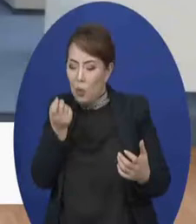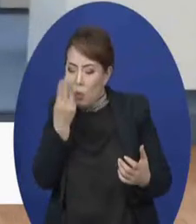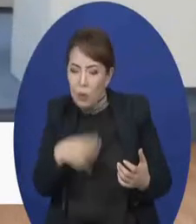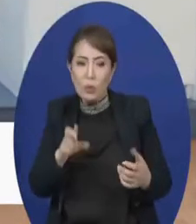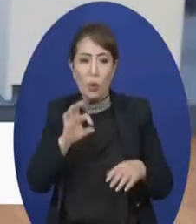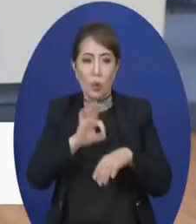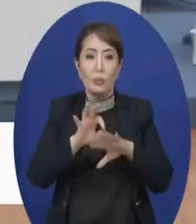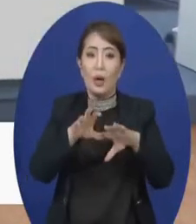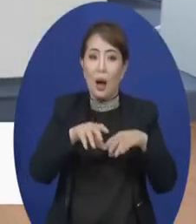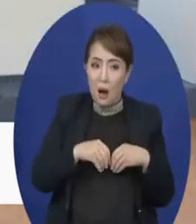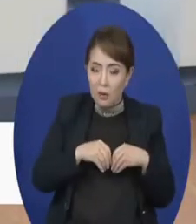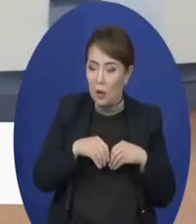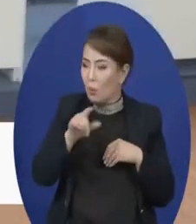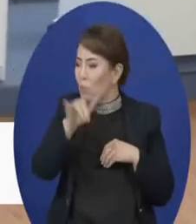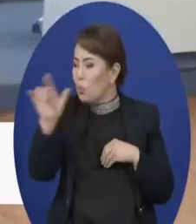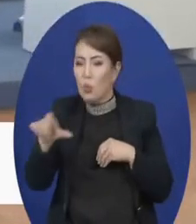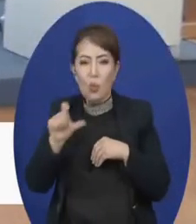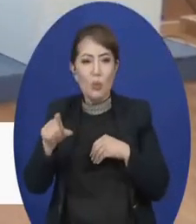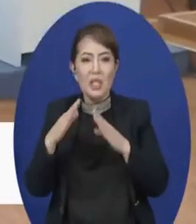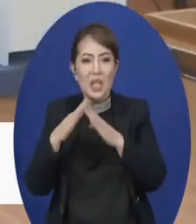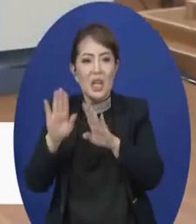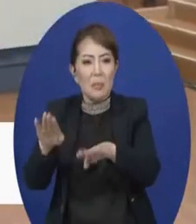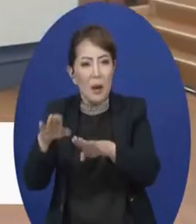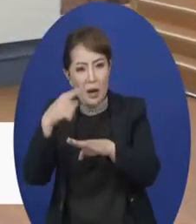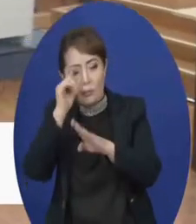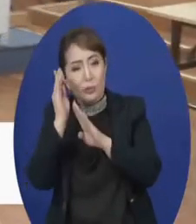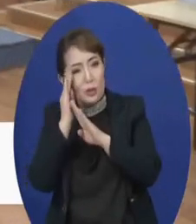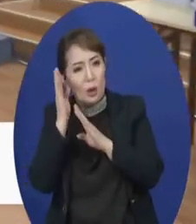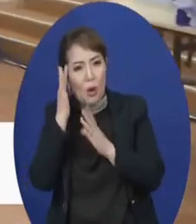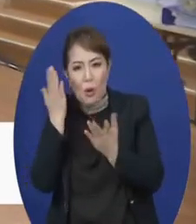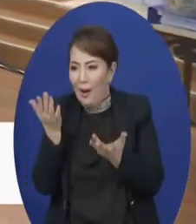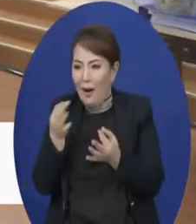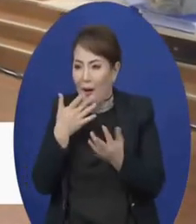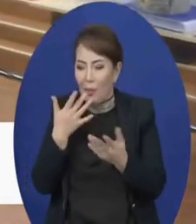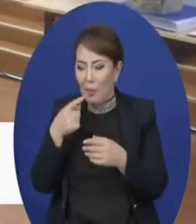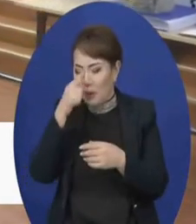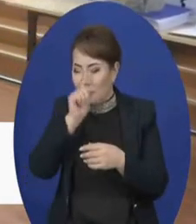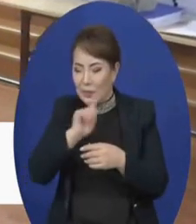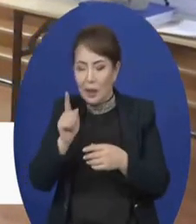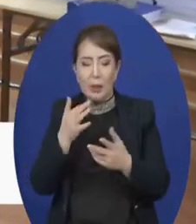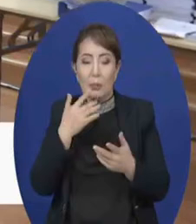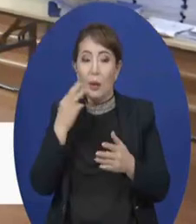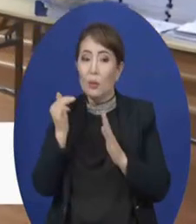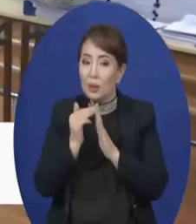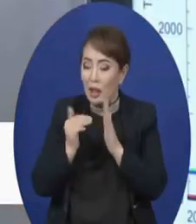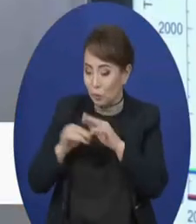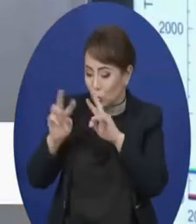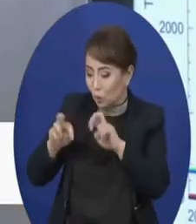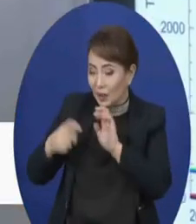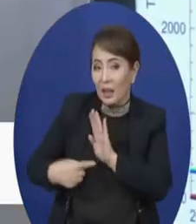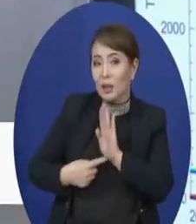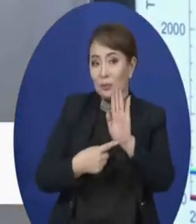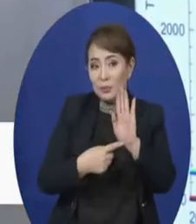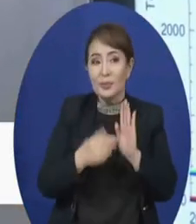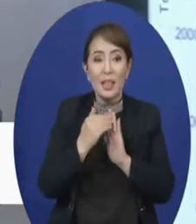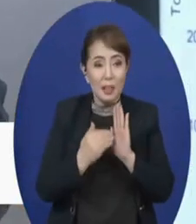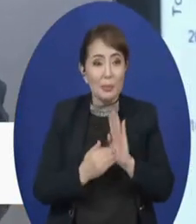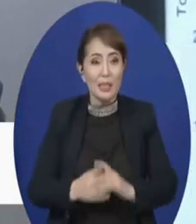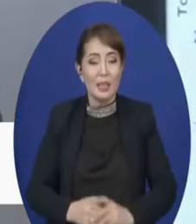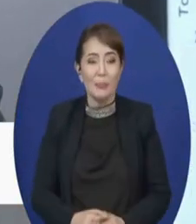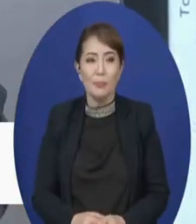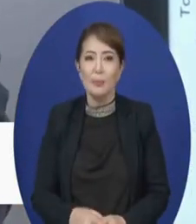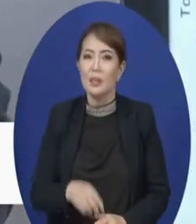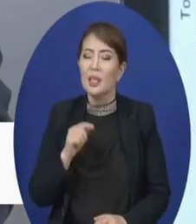өвчтнөөл эмчилж үлдсэн хүмүүсийг гэрээр эмчилгээс аргагүй нөхцөл байдал үүсгэр байгааг судалгаанд үндэслэн тайлбарллаа. Энэ үед юу болдгоо